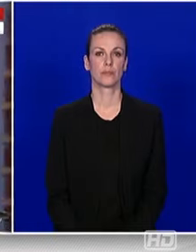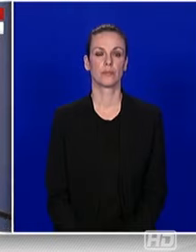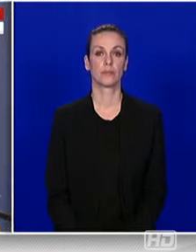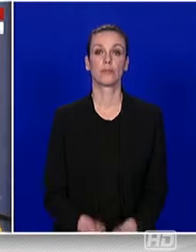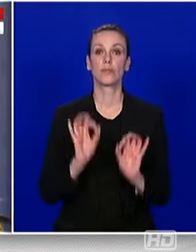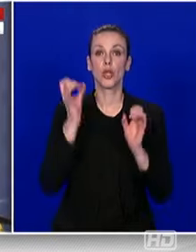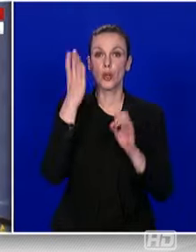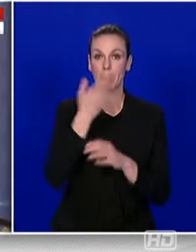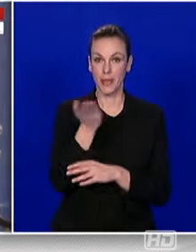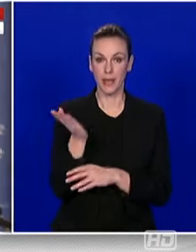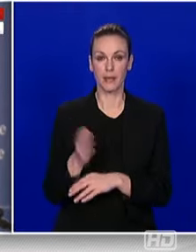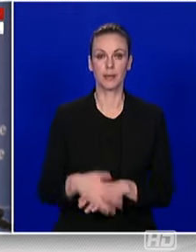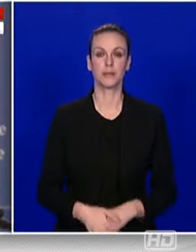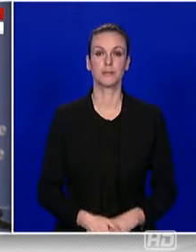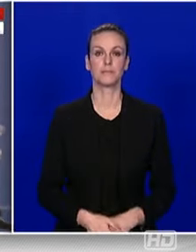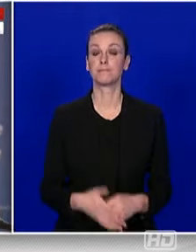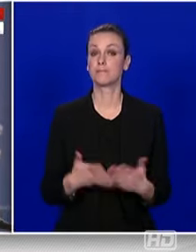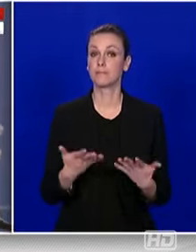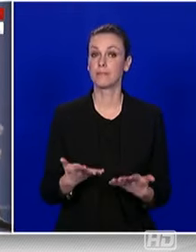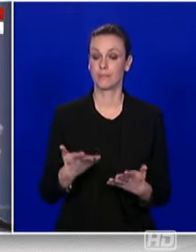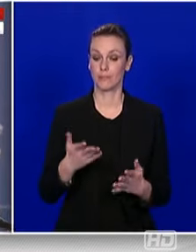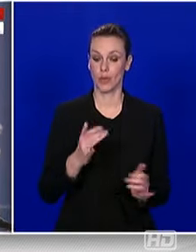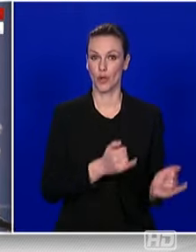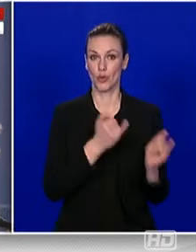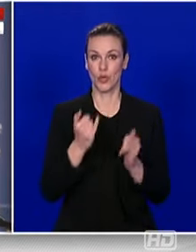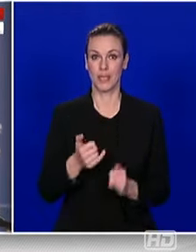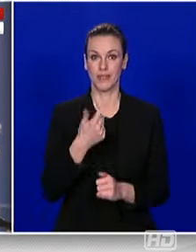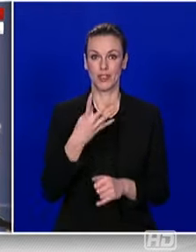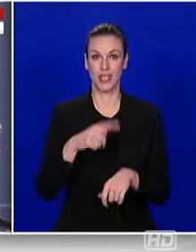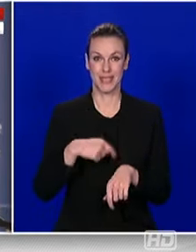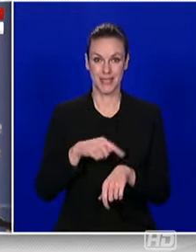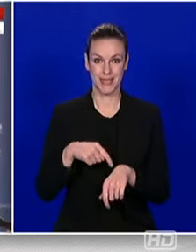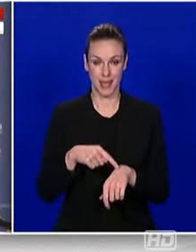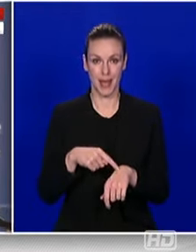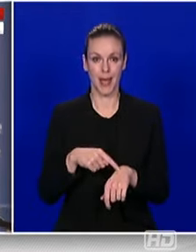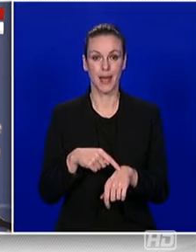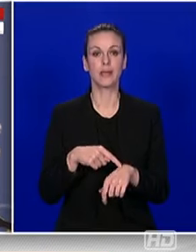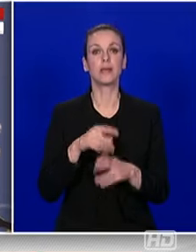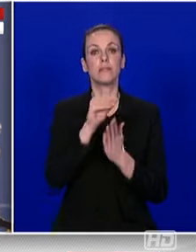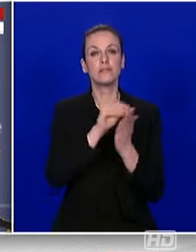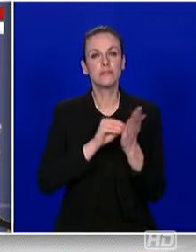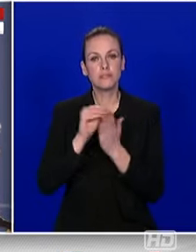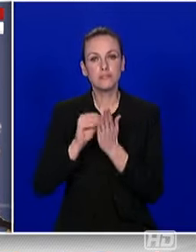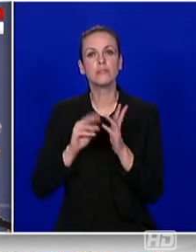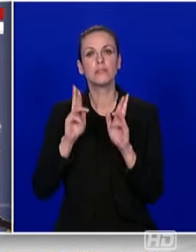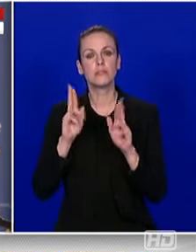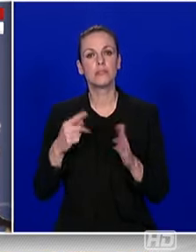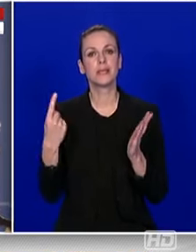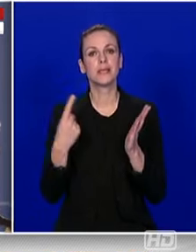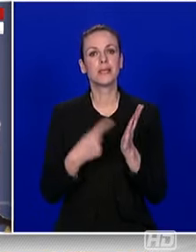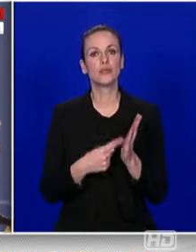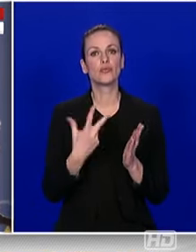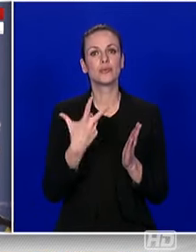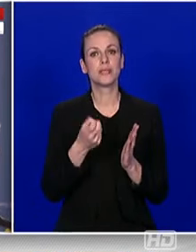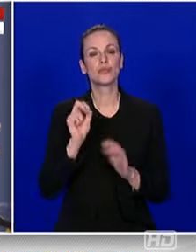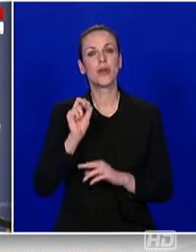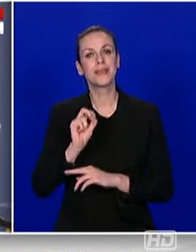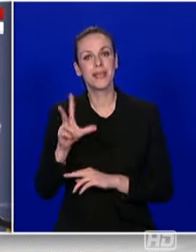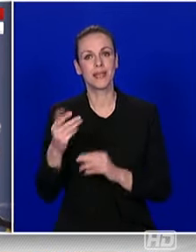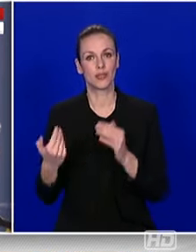Dobar dan. Evo, u protekla 24 sata zabilježili smo 1313